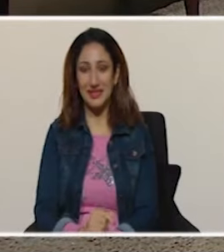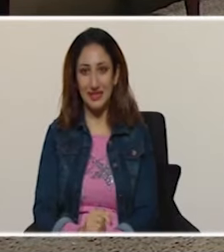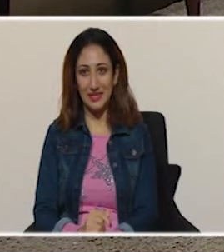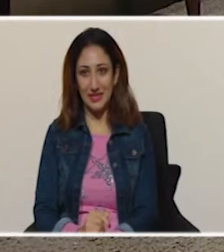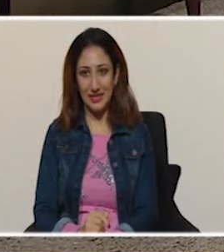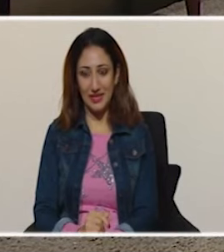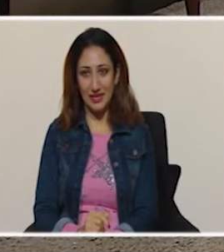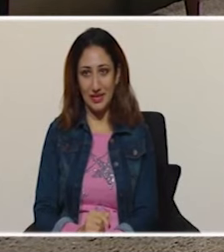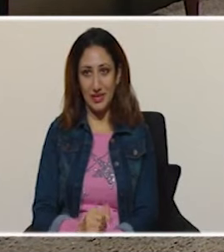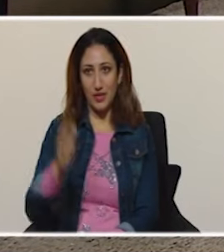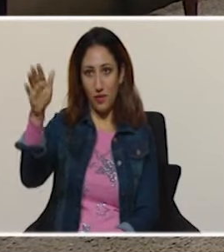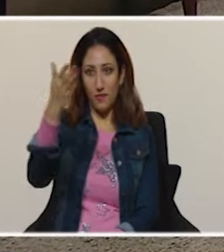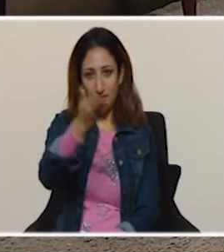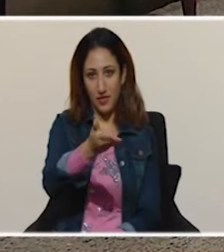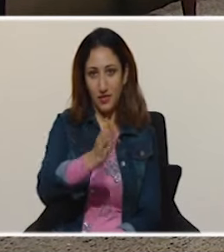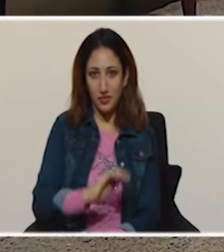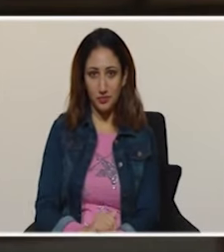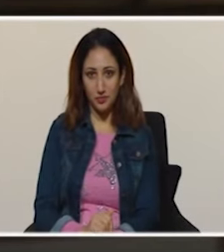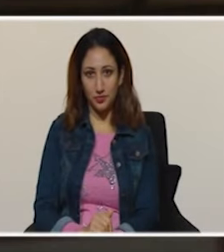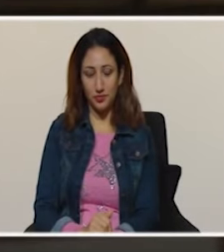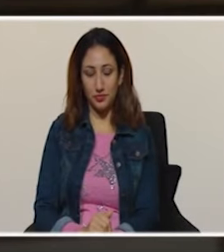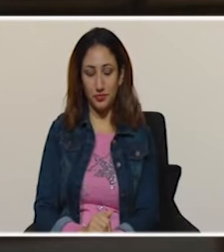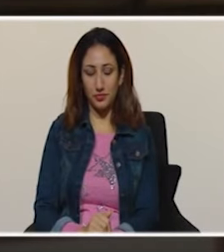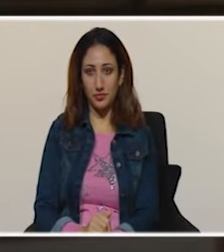لو سمحت اتفضل. هنسوق؟